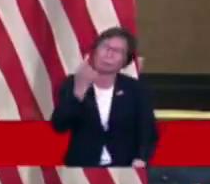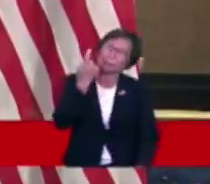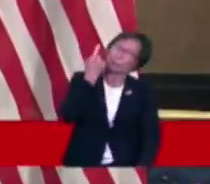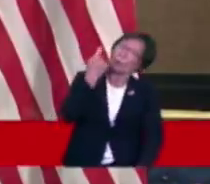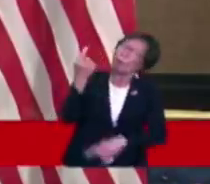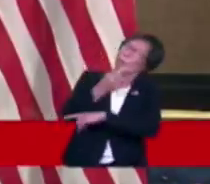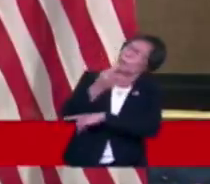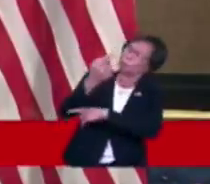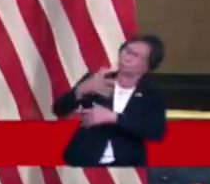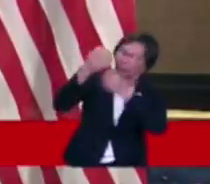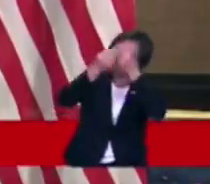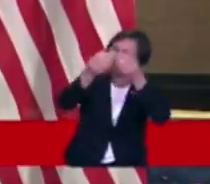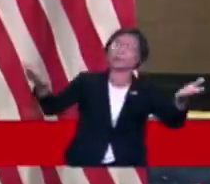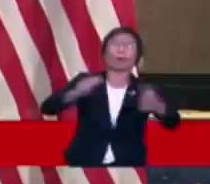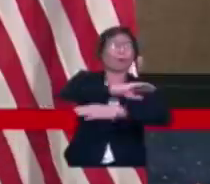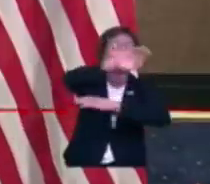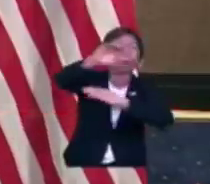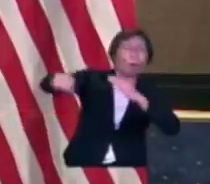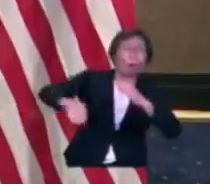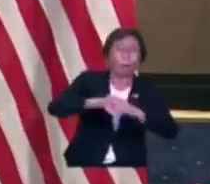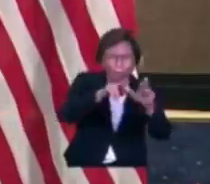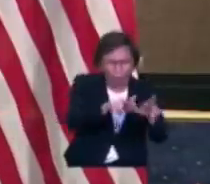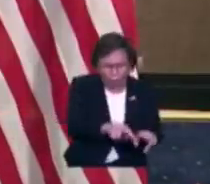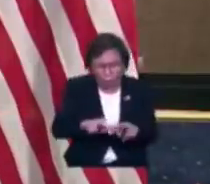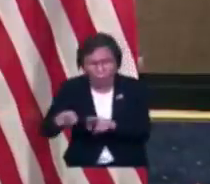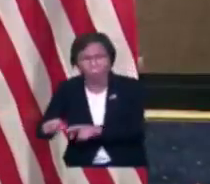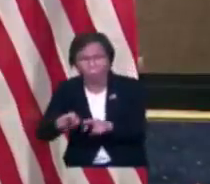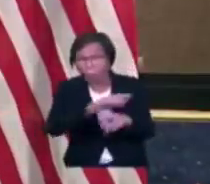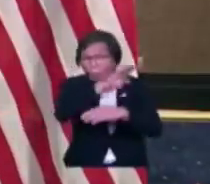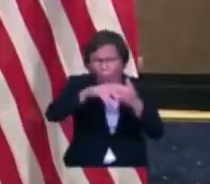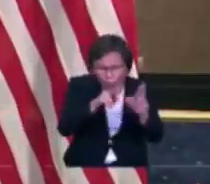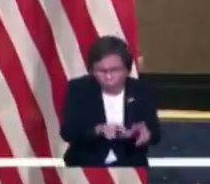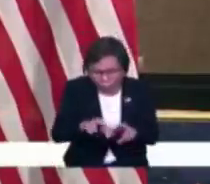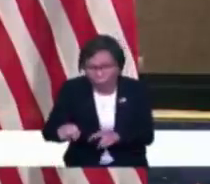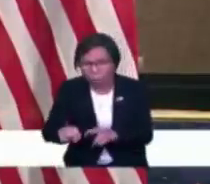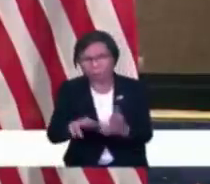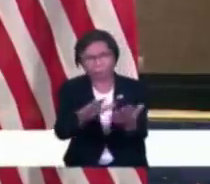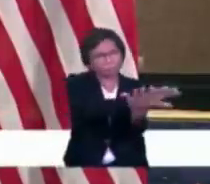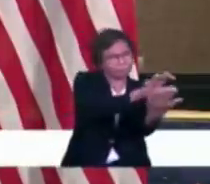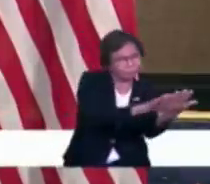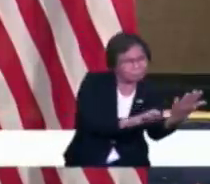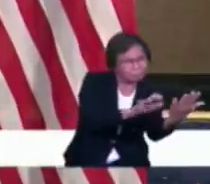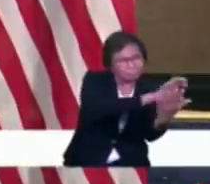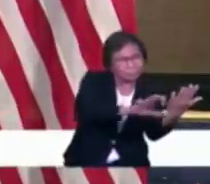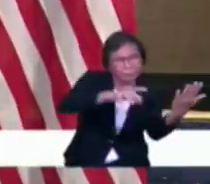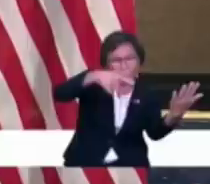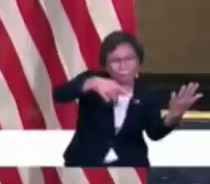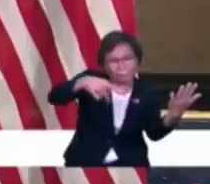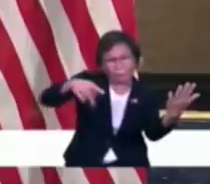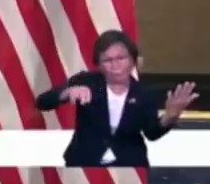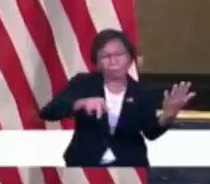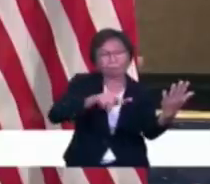yang lepas. Segala perancangan yang telah pun digariskan dalam pelan pemulihan